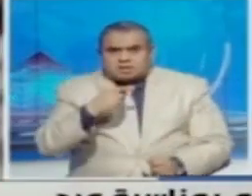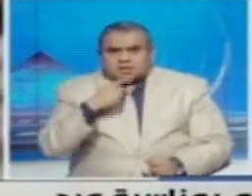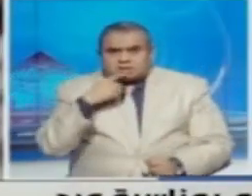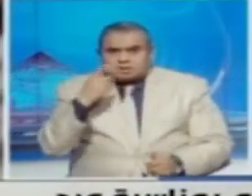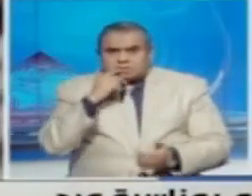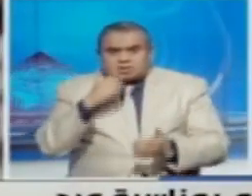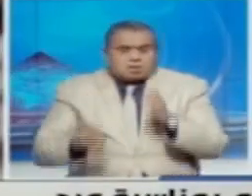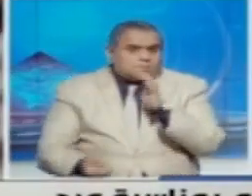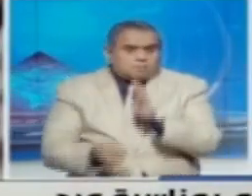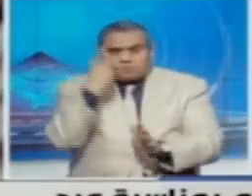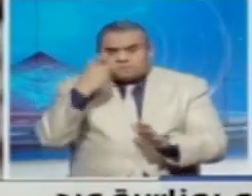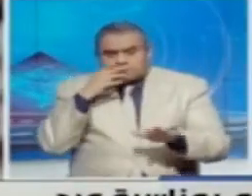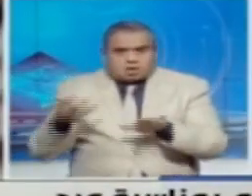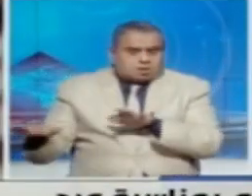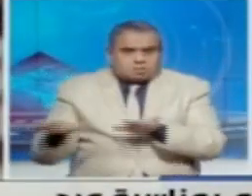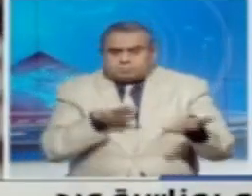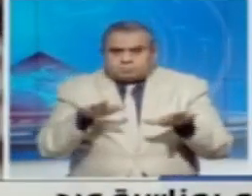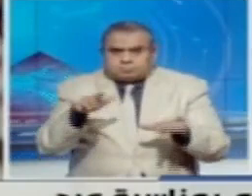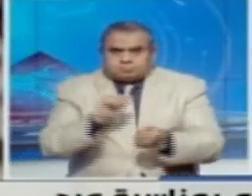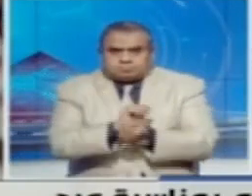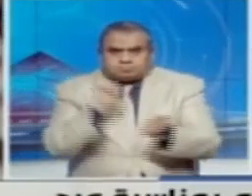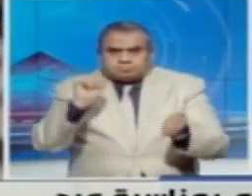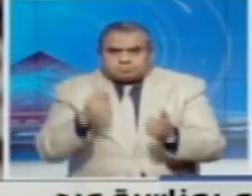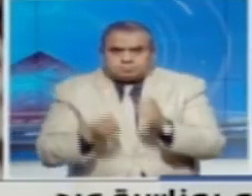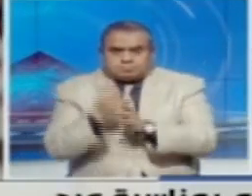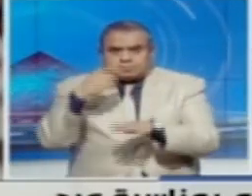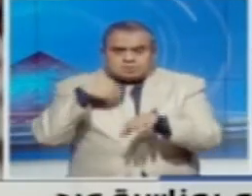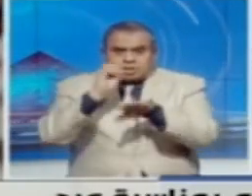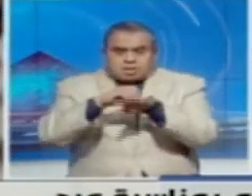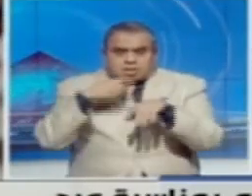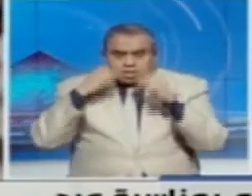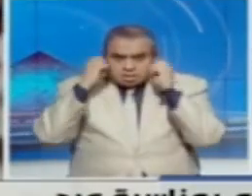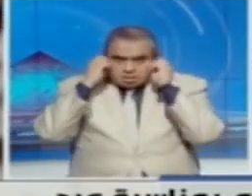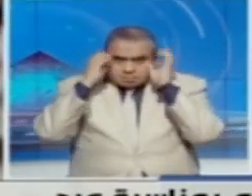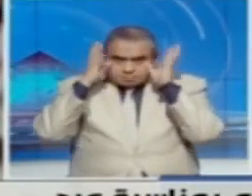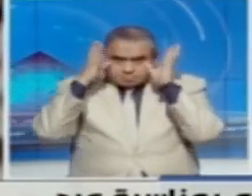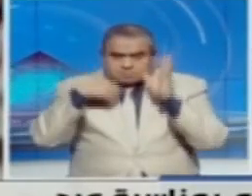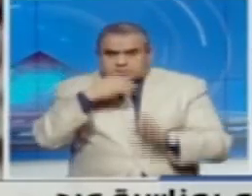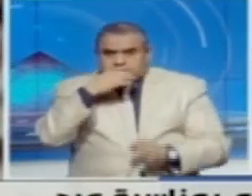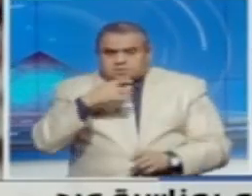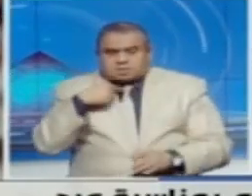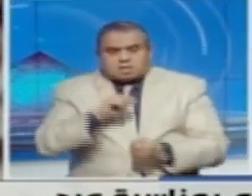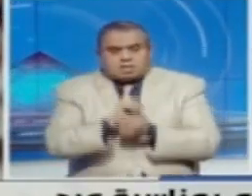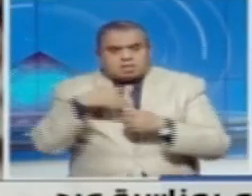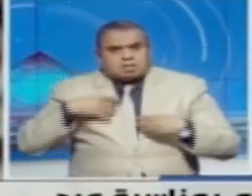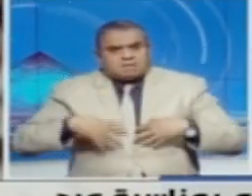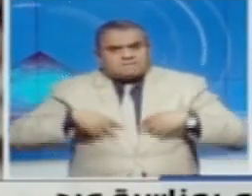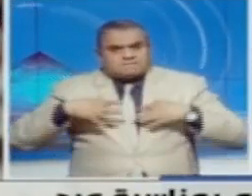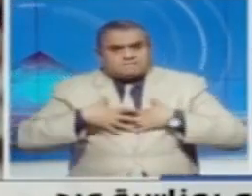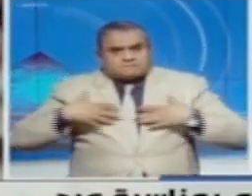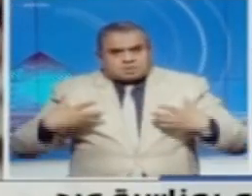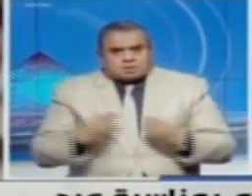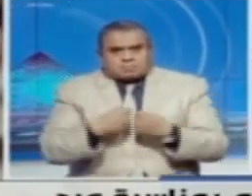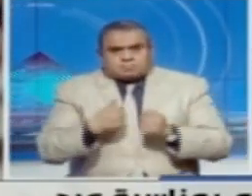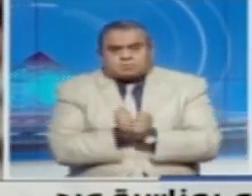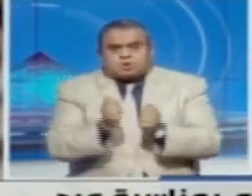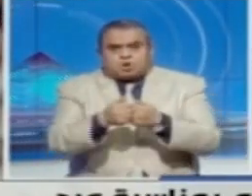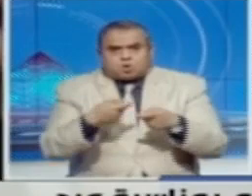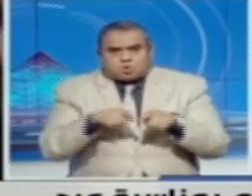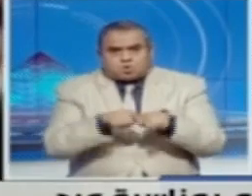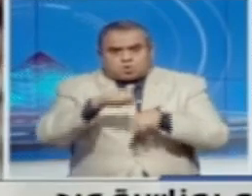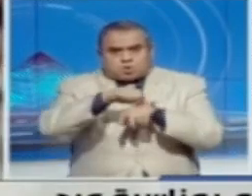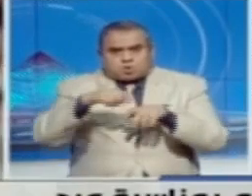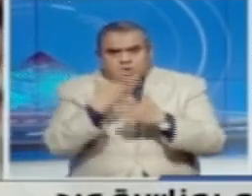كنتش متوقع ان انا خارج في العفو وهم خبطوا عليا، والحمد لله لقيت اسمي جه في العفو اللي انا خارج عايد مع اهلي وعايد مع اخواتي